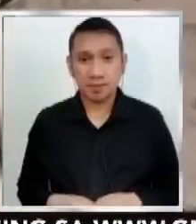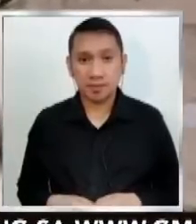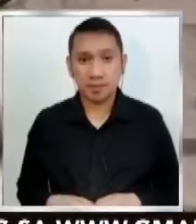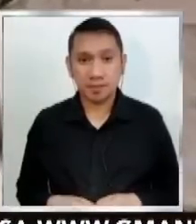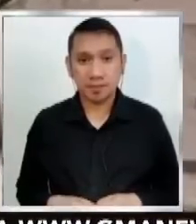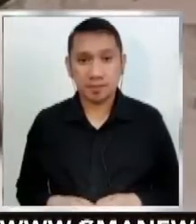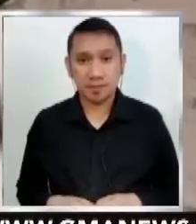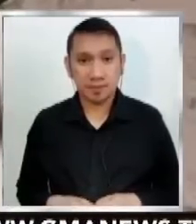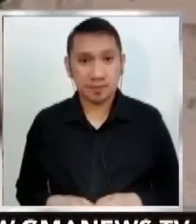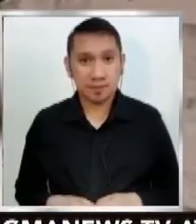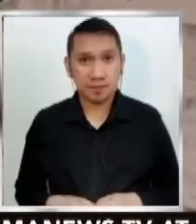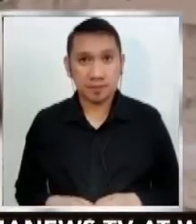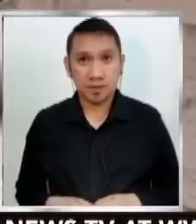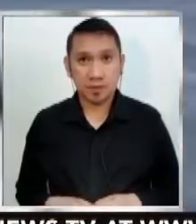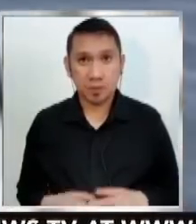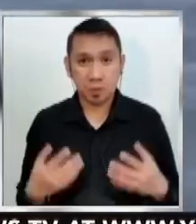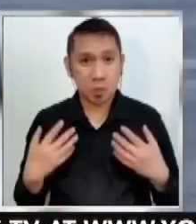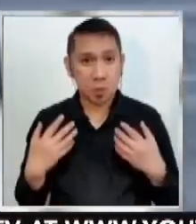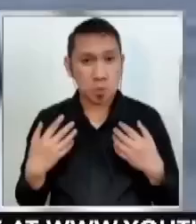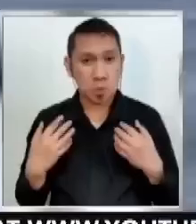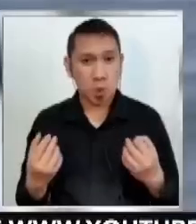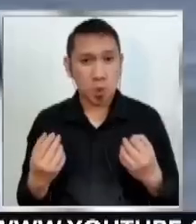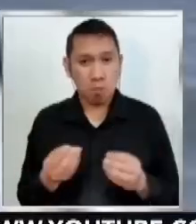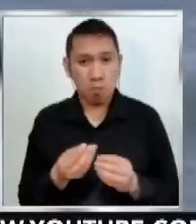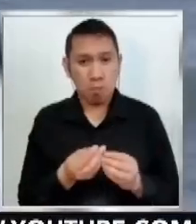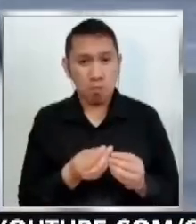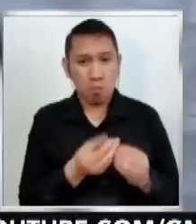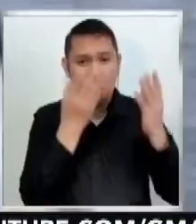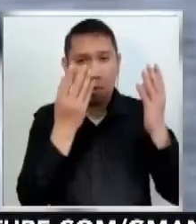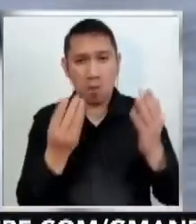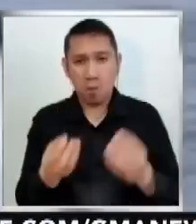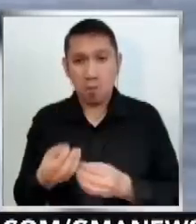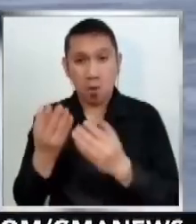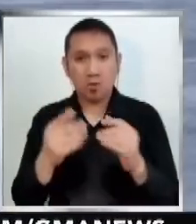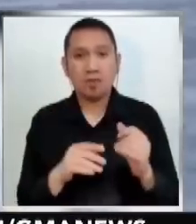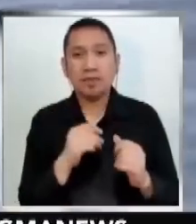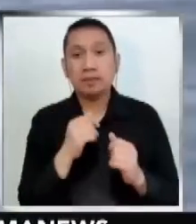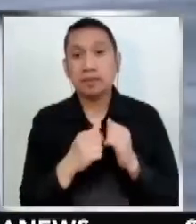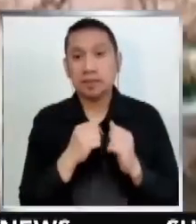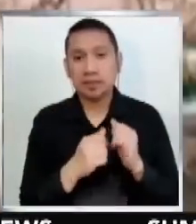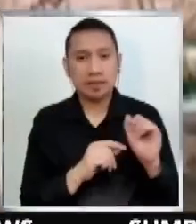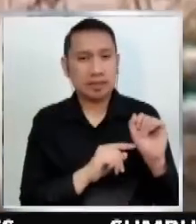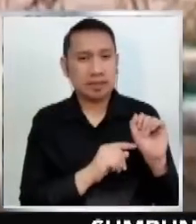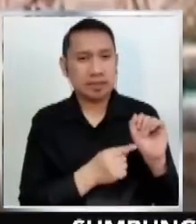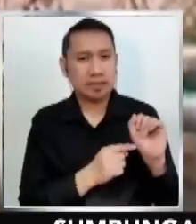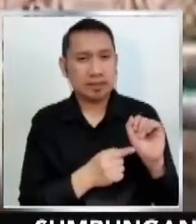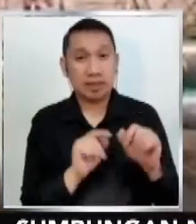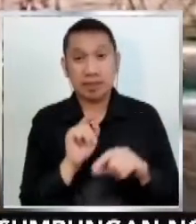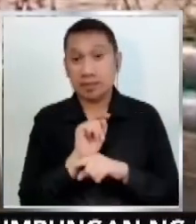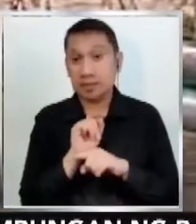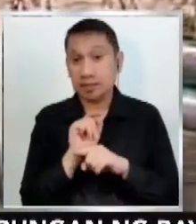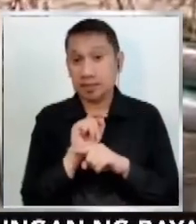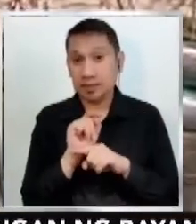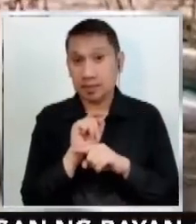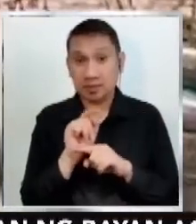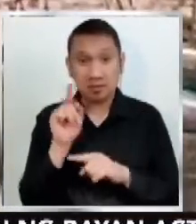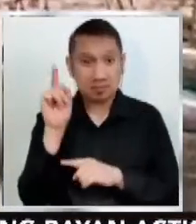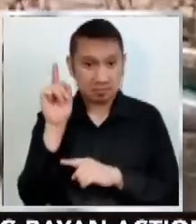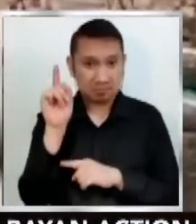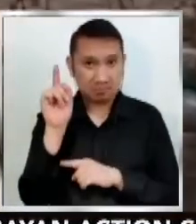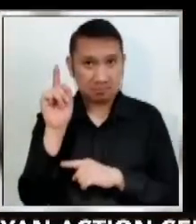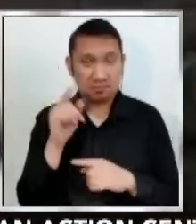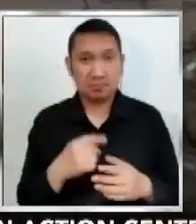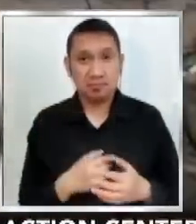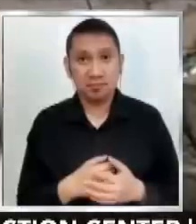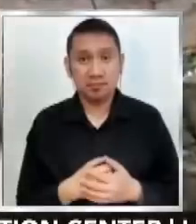Mga malakas na pagsabog sa baybayin ang naging hudyat ng simula ng amphibious assault exercise ng mga sundalong Pilipino't Australyano sa